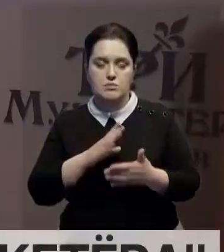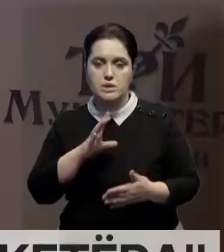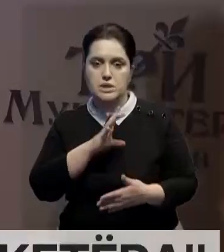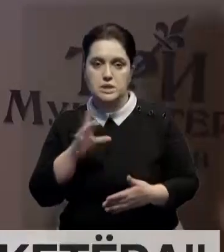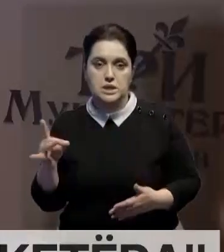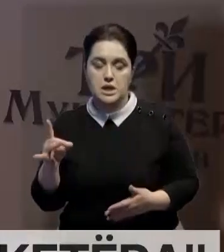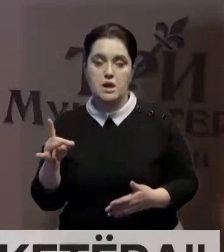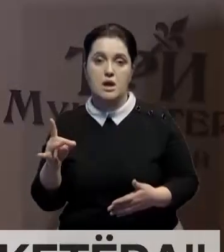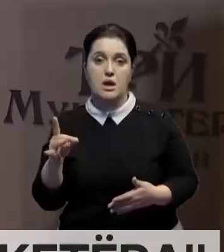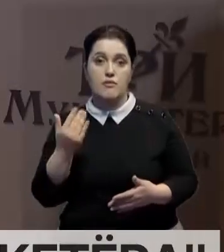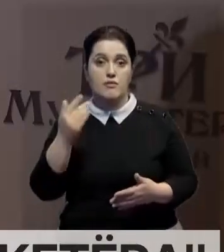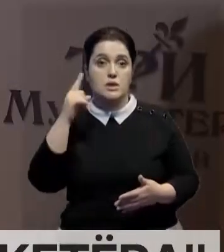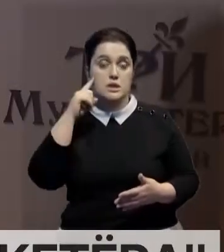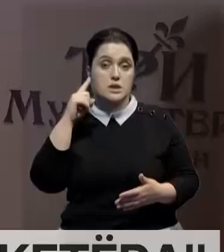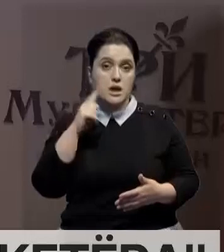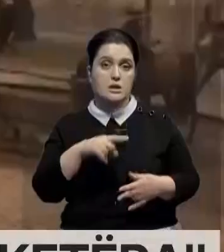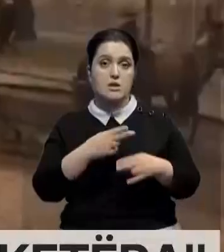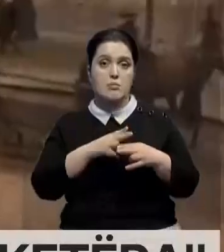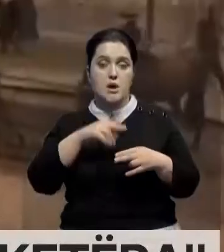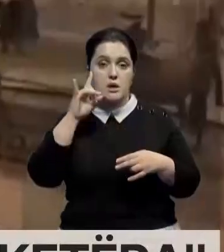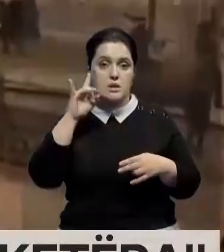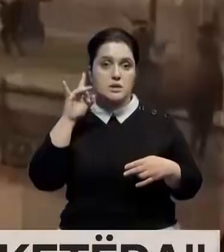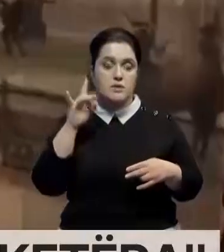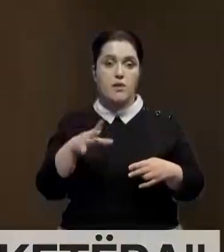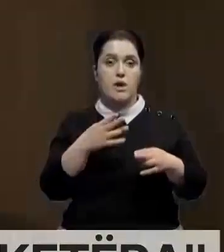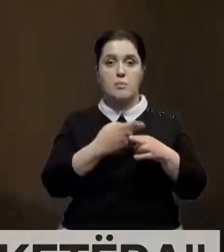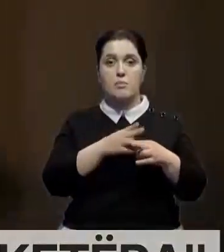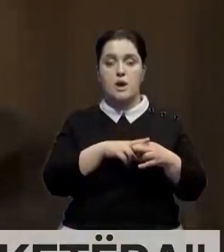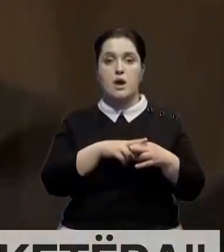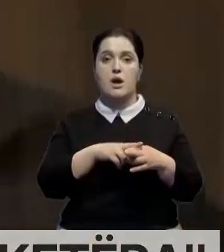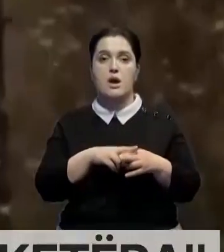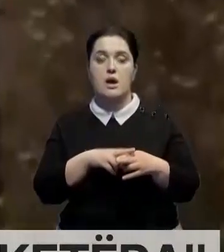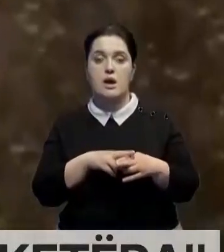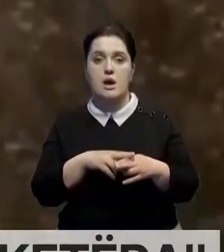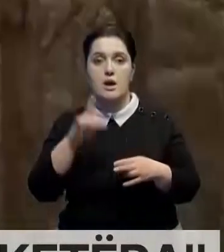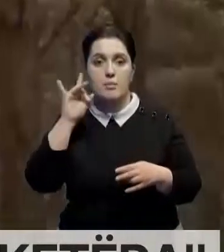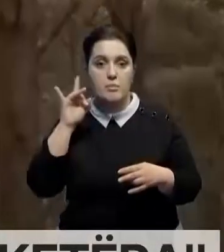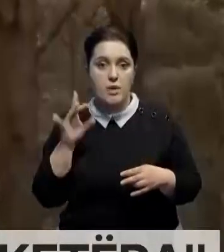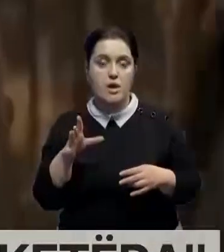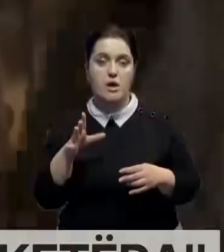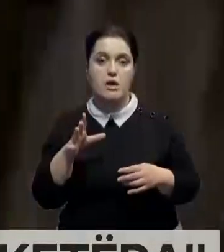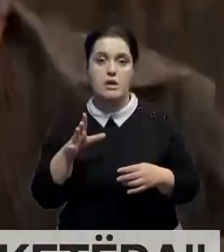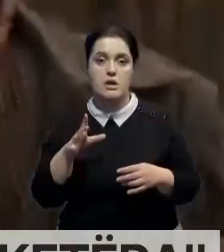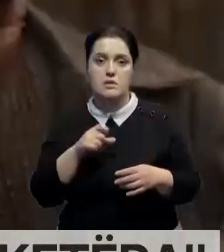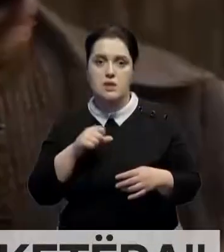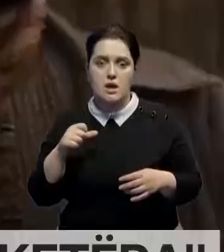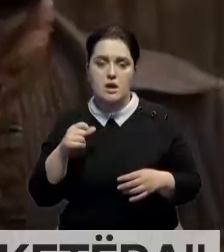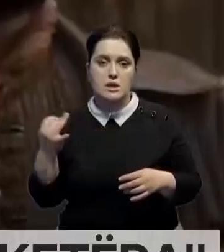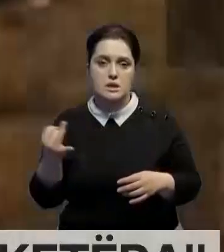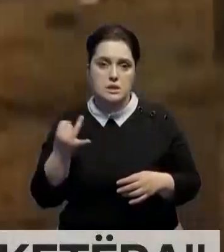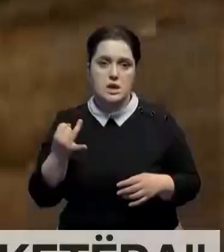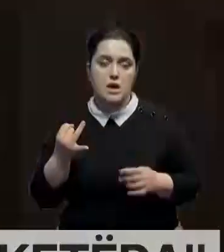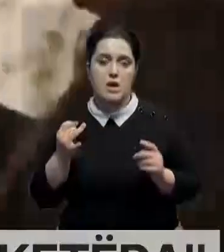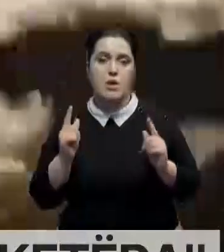версию. И, как вы знаете, это произведение довольно известное. Приключенческая история, где прославленные мушкетеры оказываются в самой гуще событий,